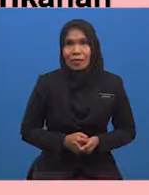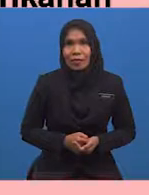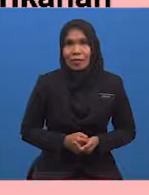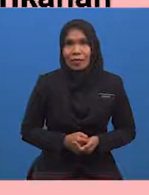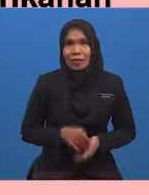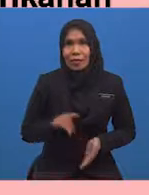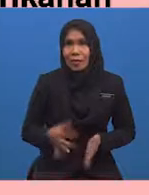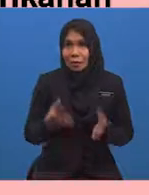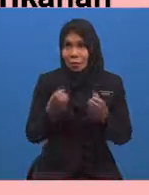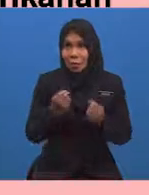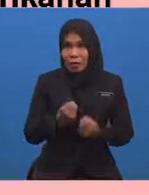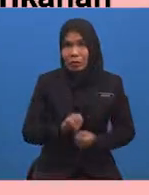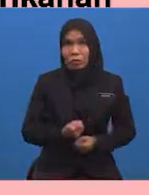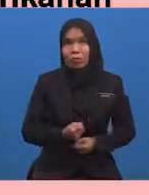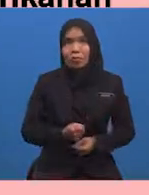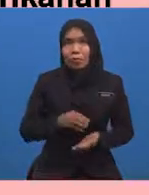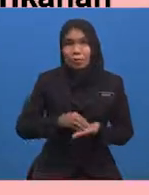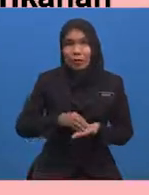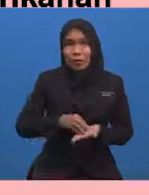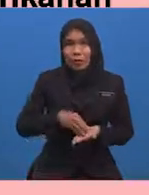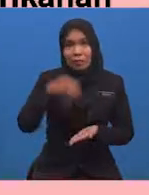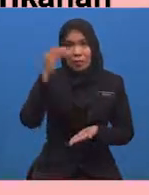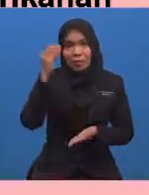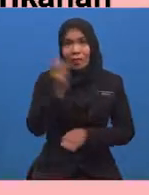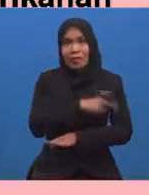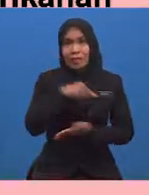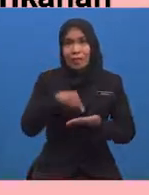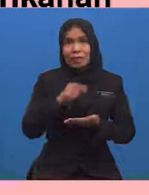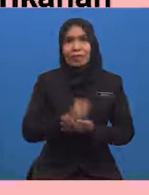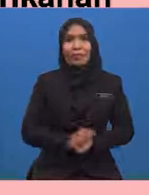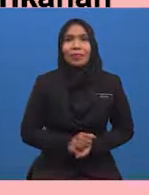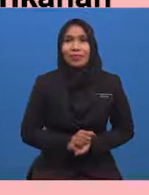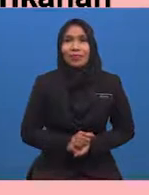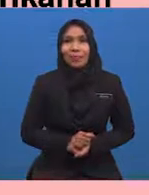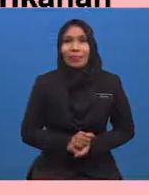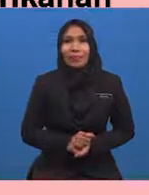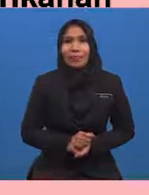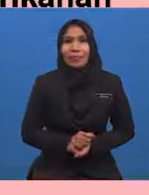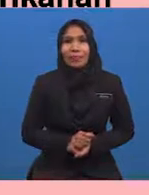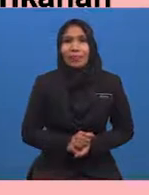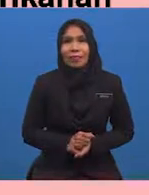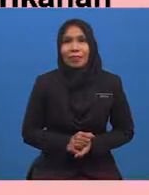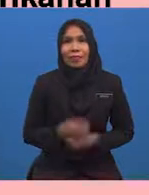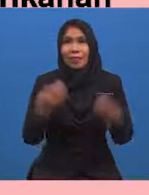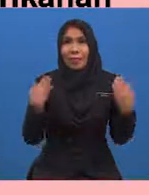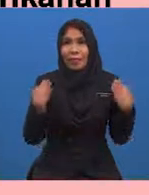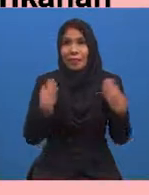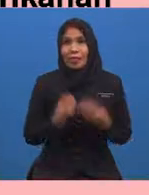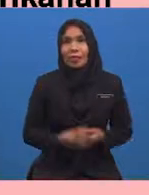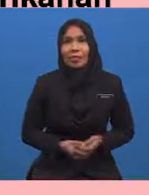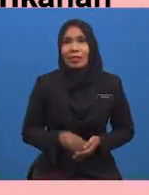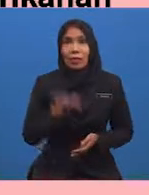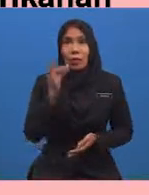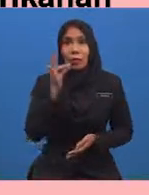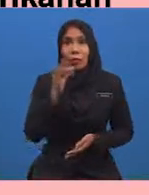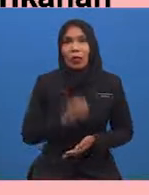tanaman strawberry di Cameron Highlands, Pahang. Lapangan terbang antarabangsa Kuala Lumpur,